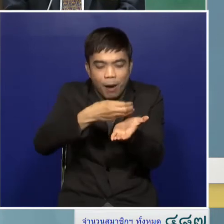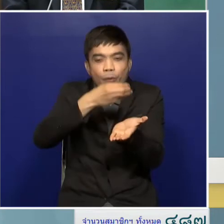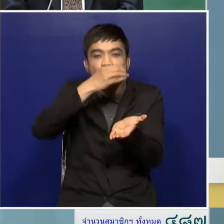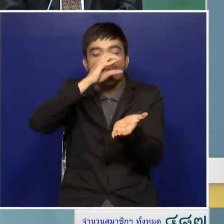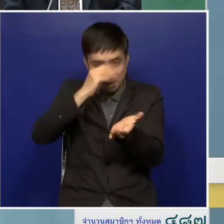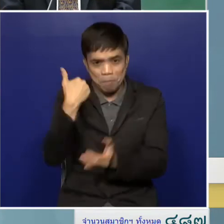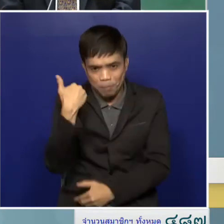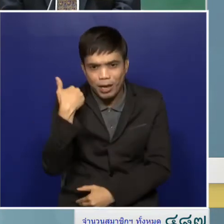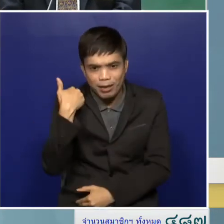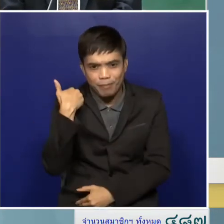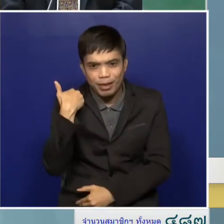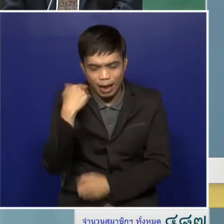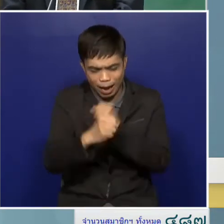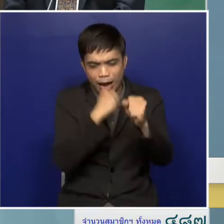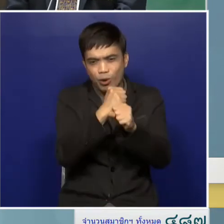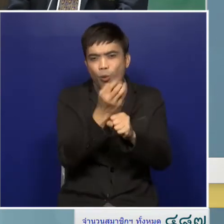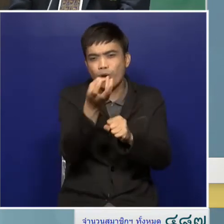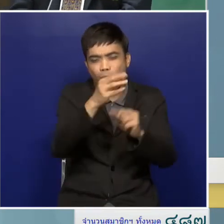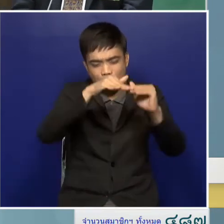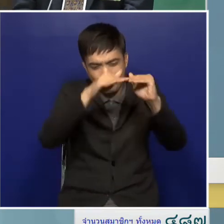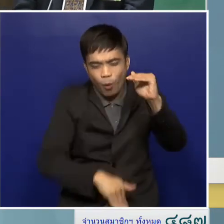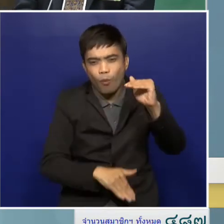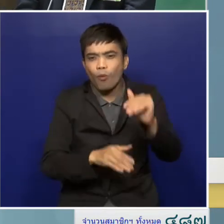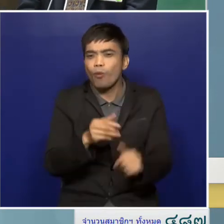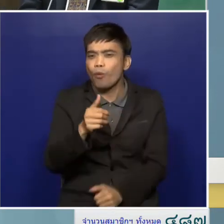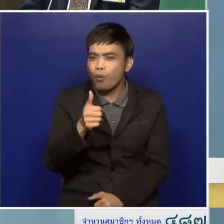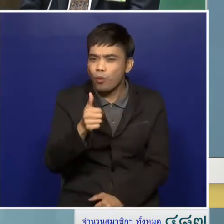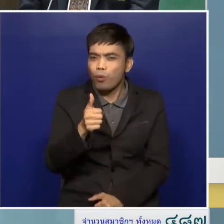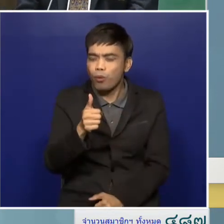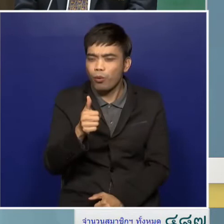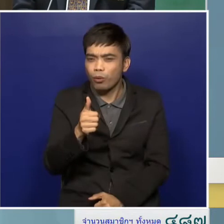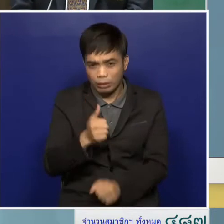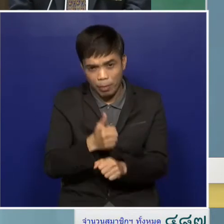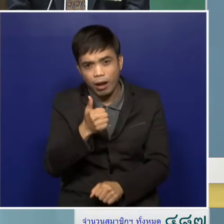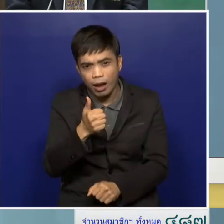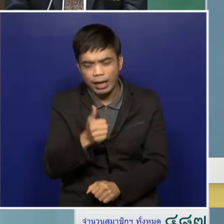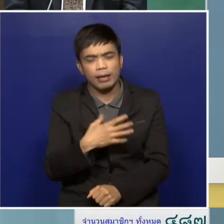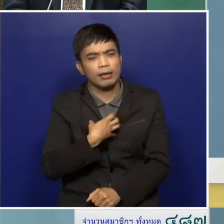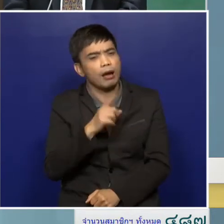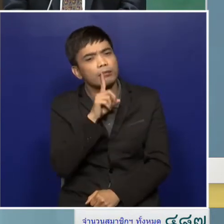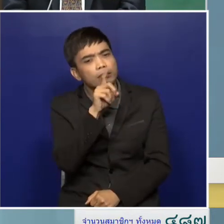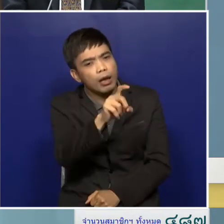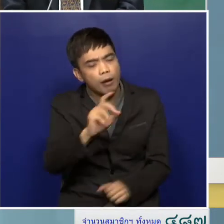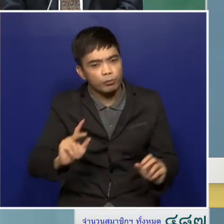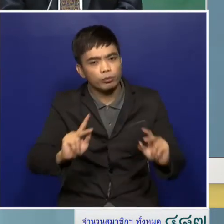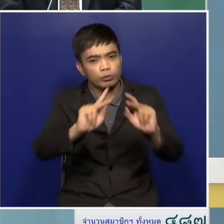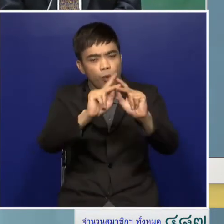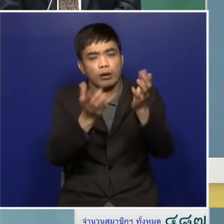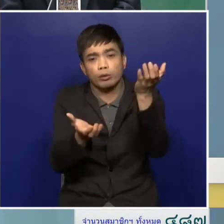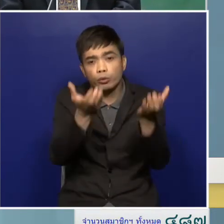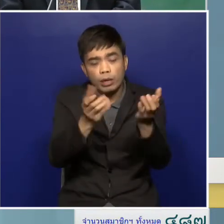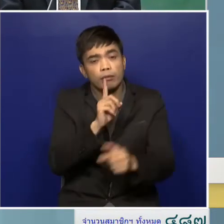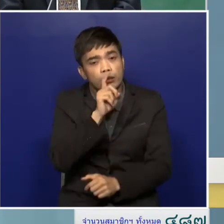ศาลจังหวัดชายแดนภาคใต้ผมอยากฟังความเห็นจะท่านรัฐมนตรีว่าการกระทรวงหรือถามว่ามาตรการเหล่านี้